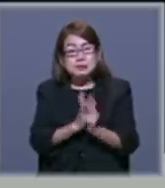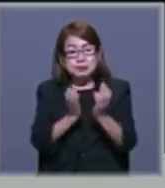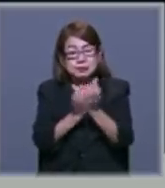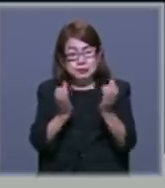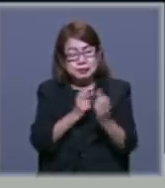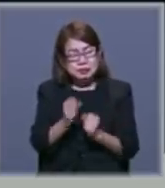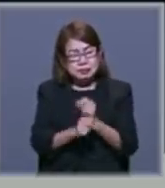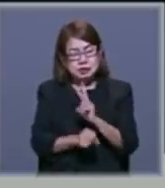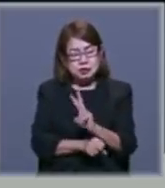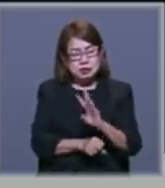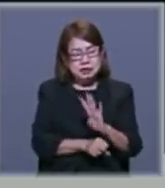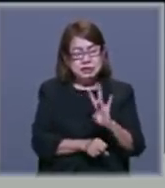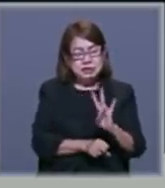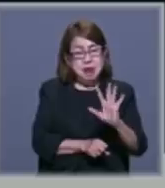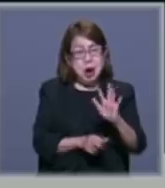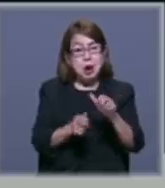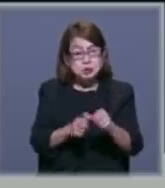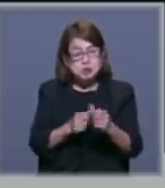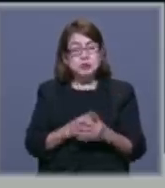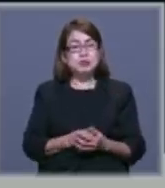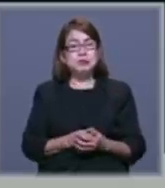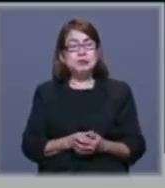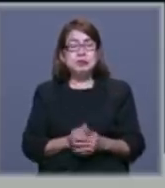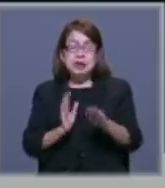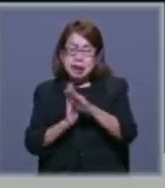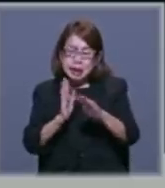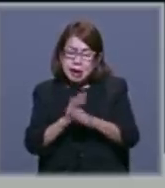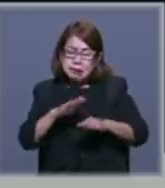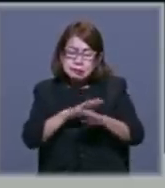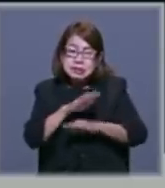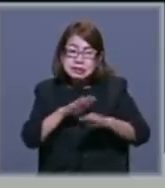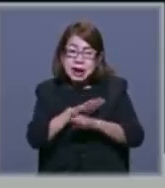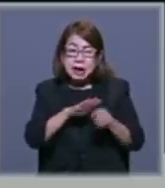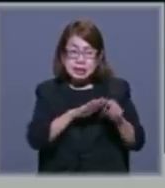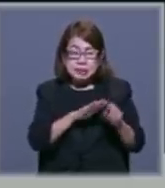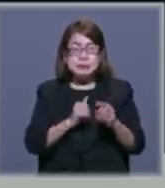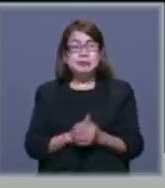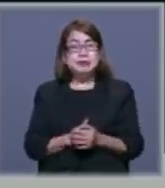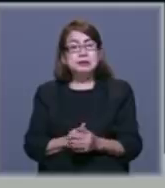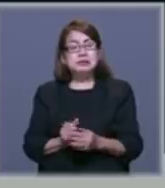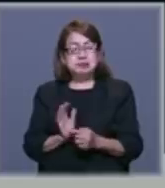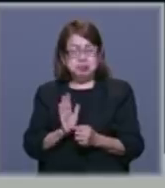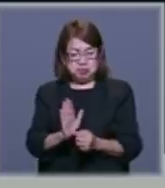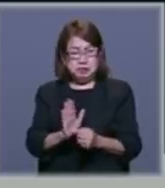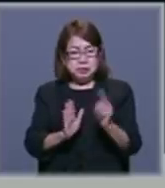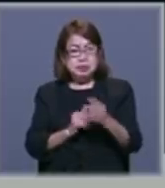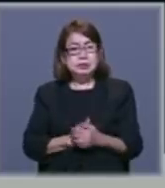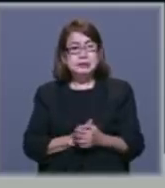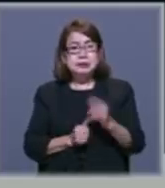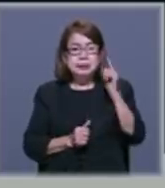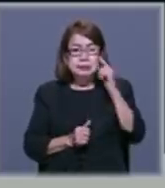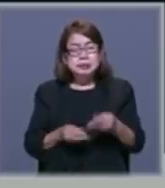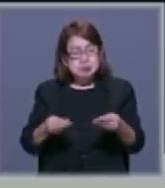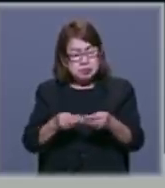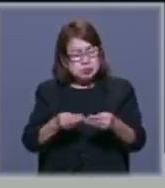ศักราช2475หลักการพื้นฐานดังกล่าวถือเป็นเจตนารมณ์ร่วมของการสถาป